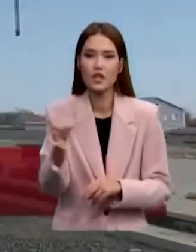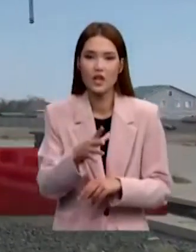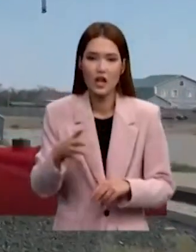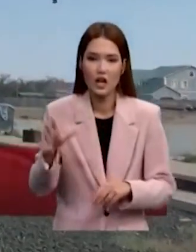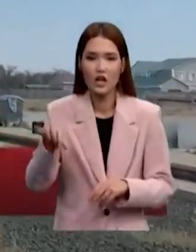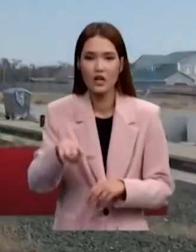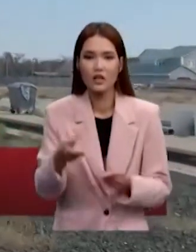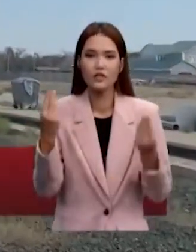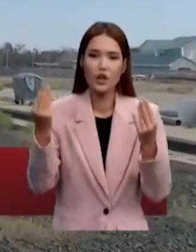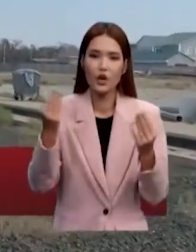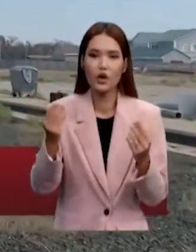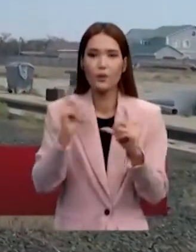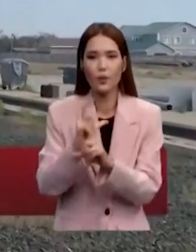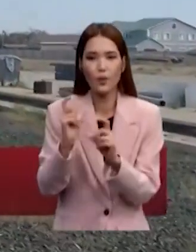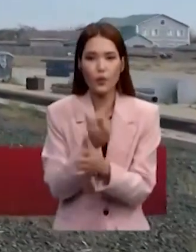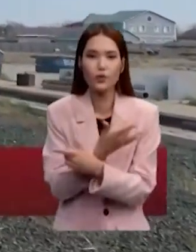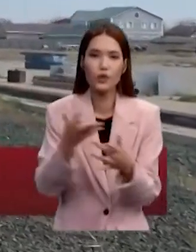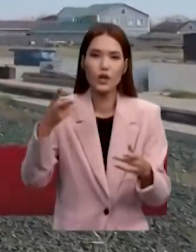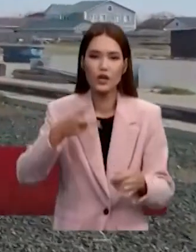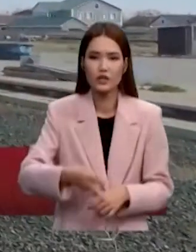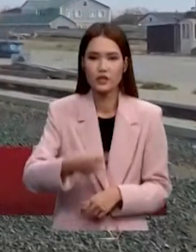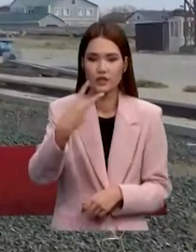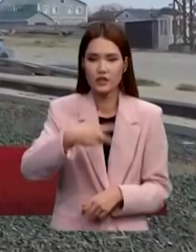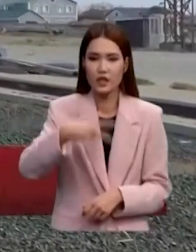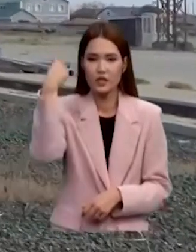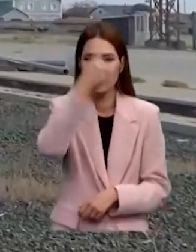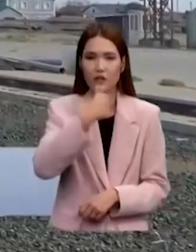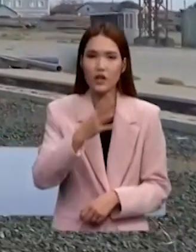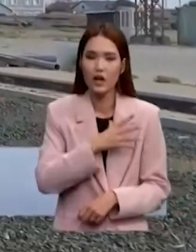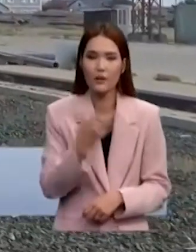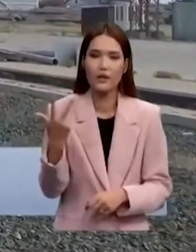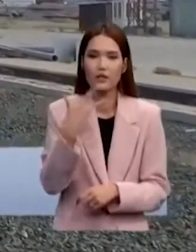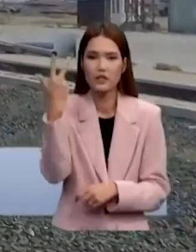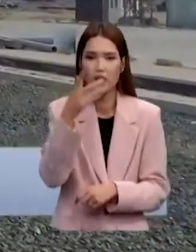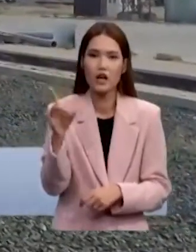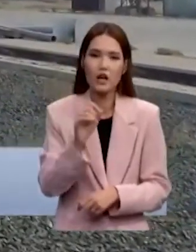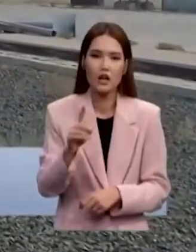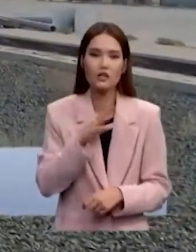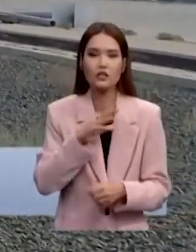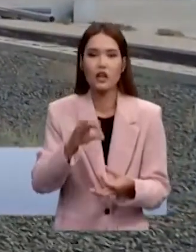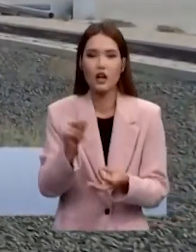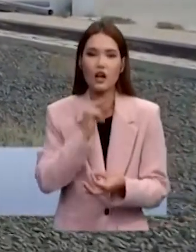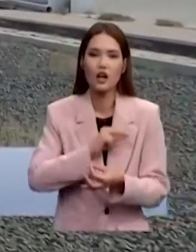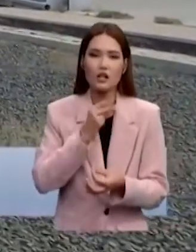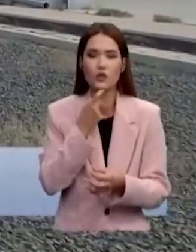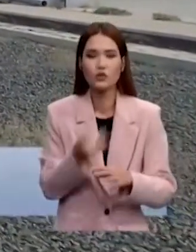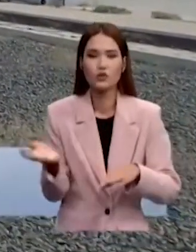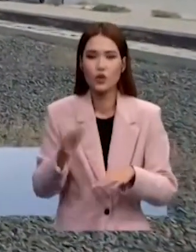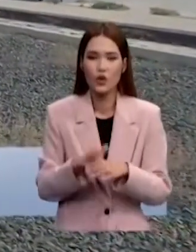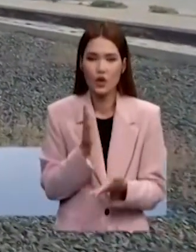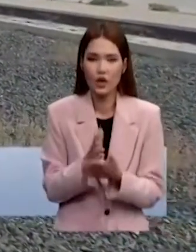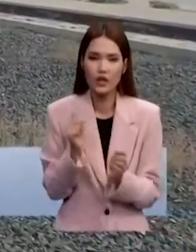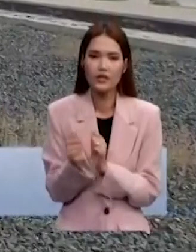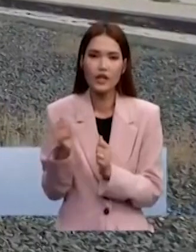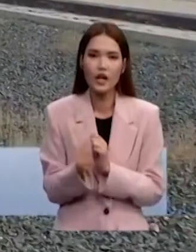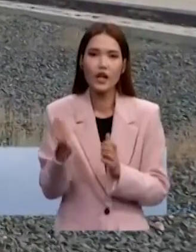принял крупногабаритный груз в 2020 году. И вот уже 3 года предприятие простаивает из-за обмеления устья реки Урал.